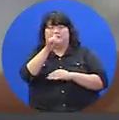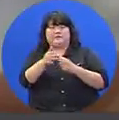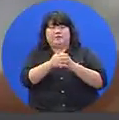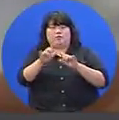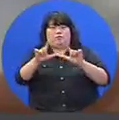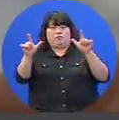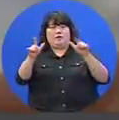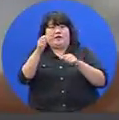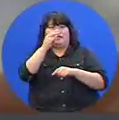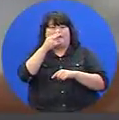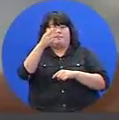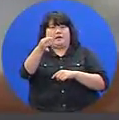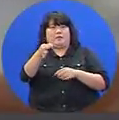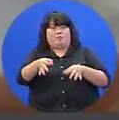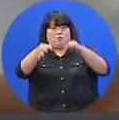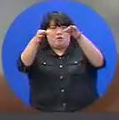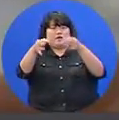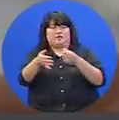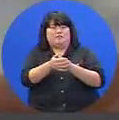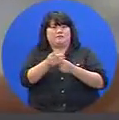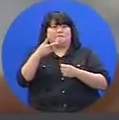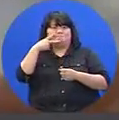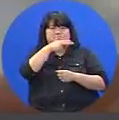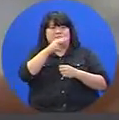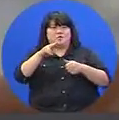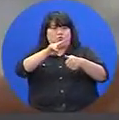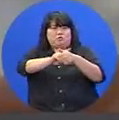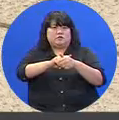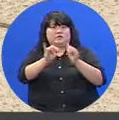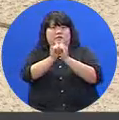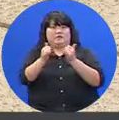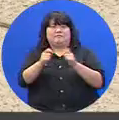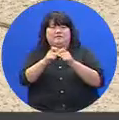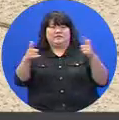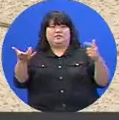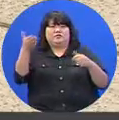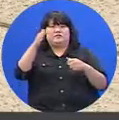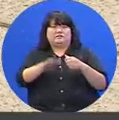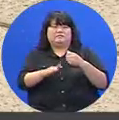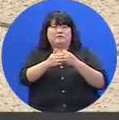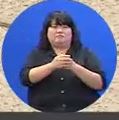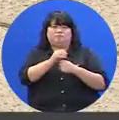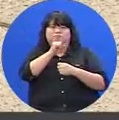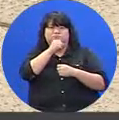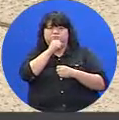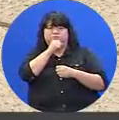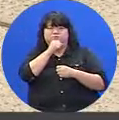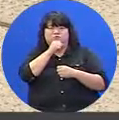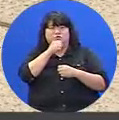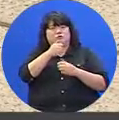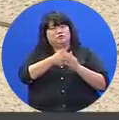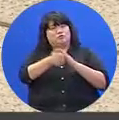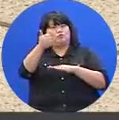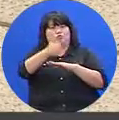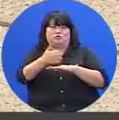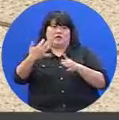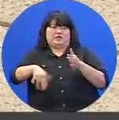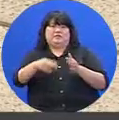초 담뱃값이 오르면서 금연에 도전하는 흡연자가 크게 늘었지만 눈에 띄는 성과는 아직 나타나지 않고